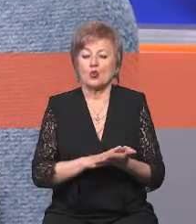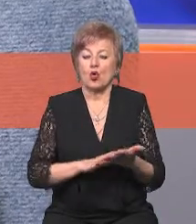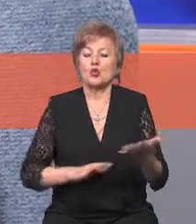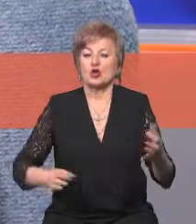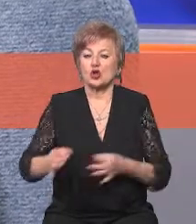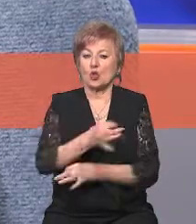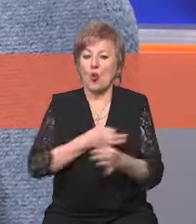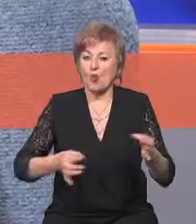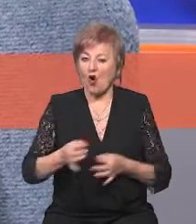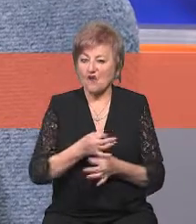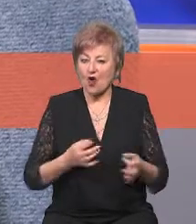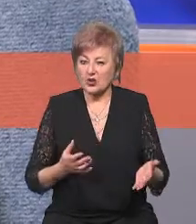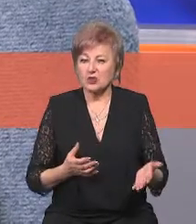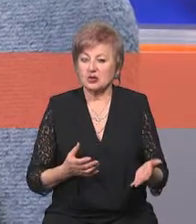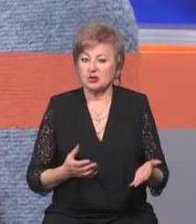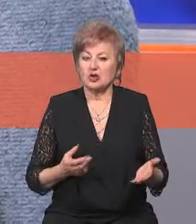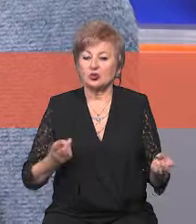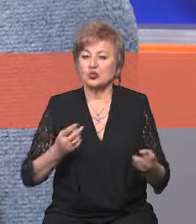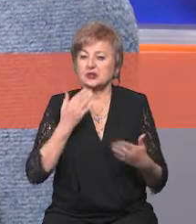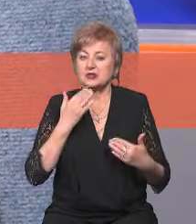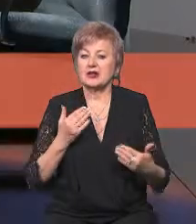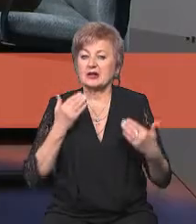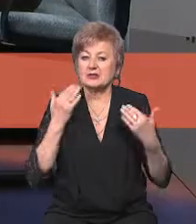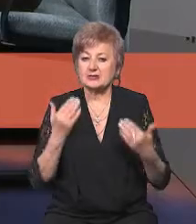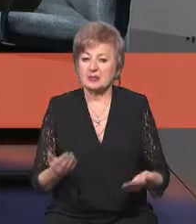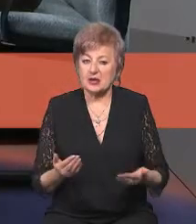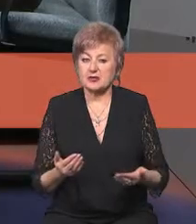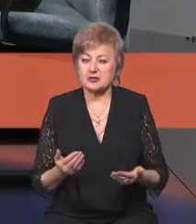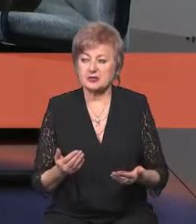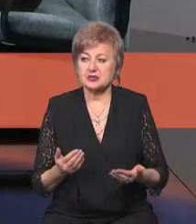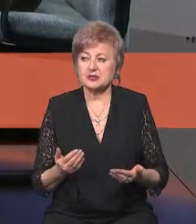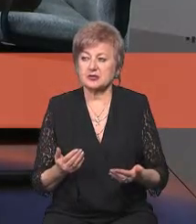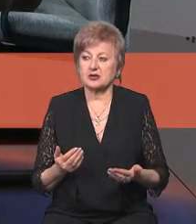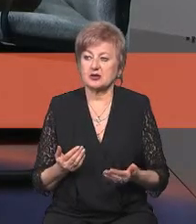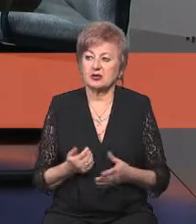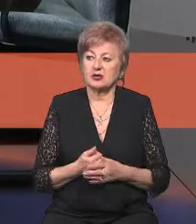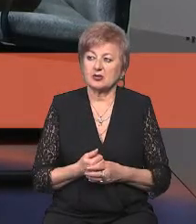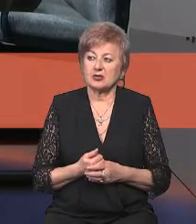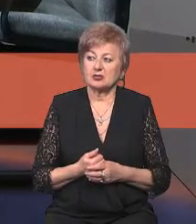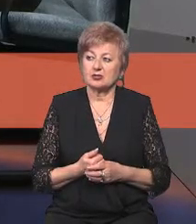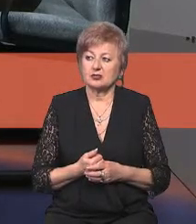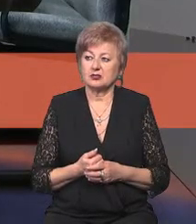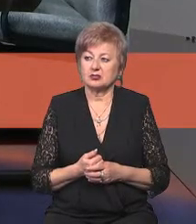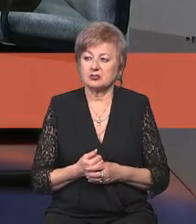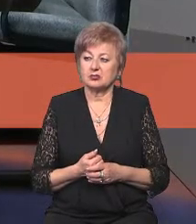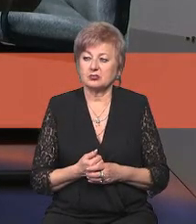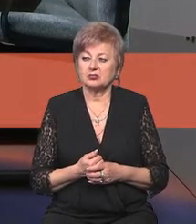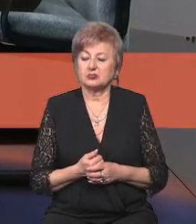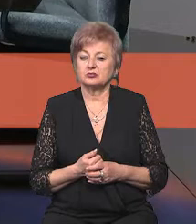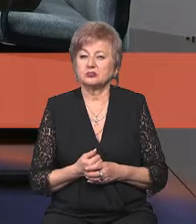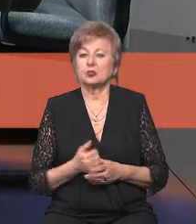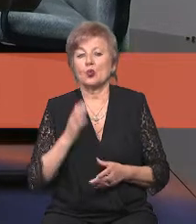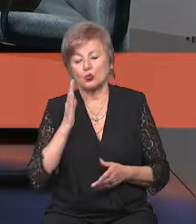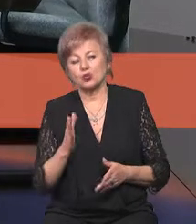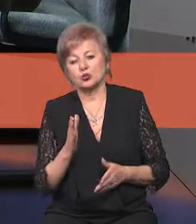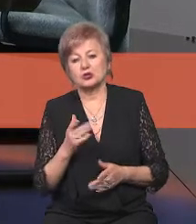обговорення. І от я хотіла вас запитати, чи відомо вам, чи збирається міністерство дотримуватися цієї реформи, чи в